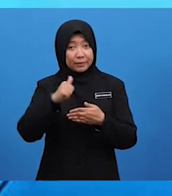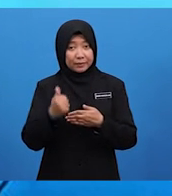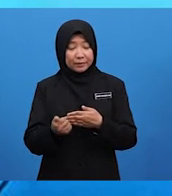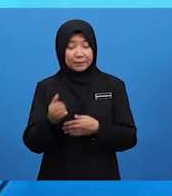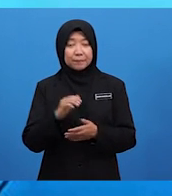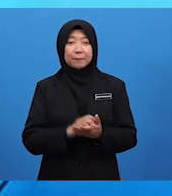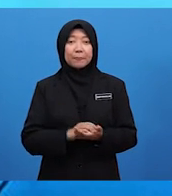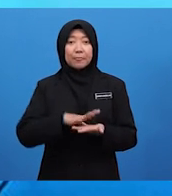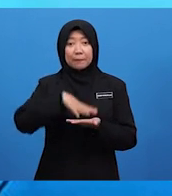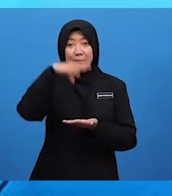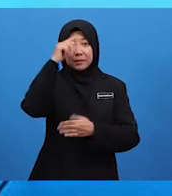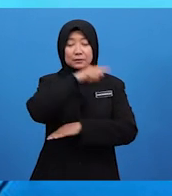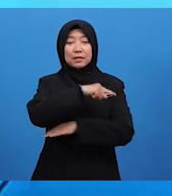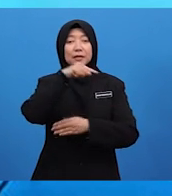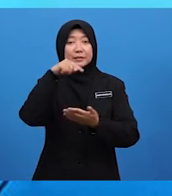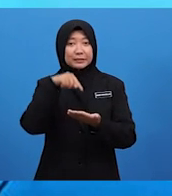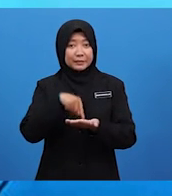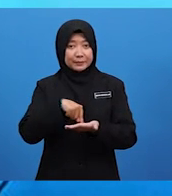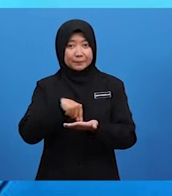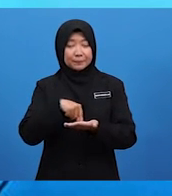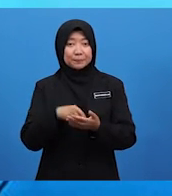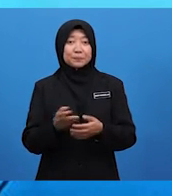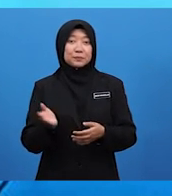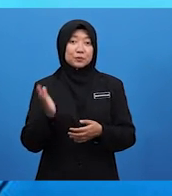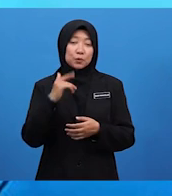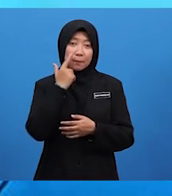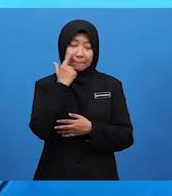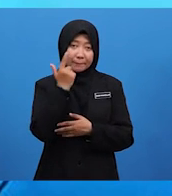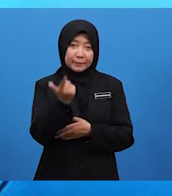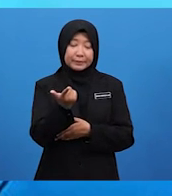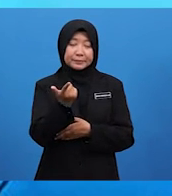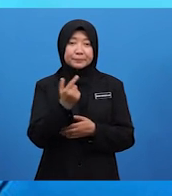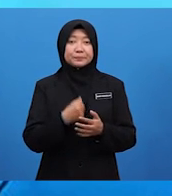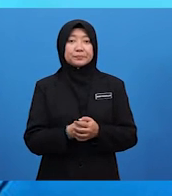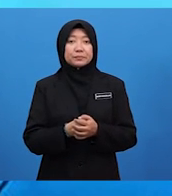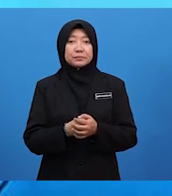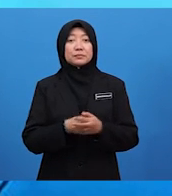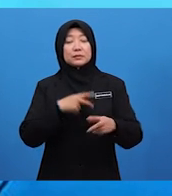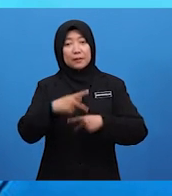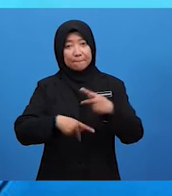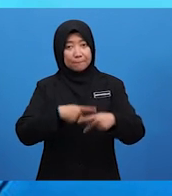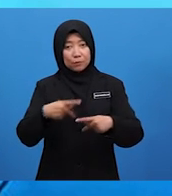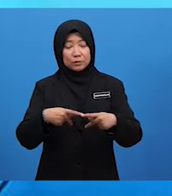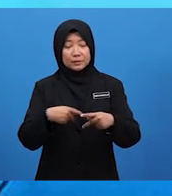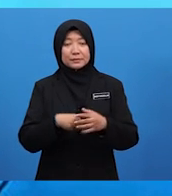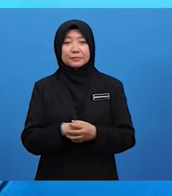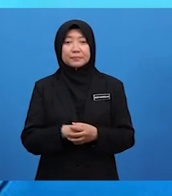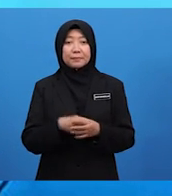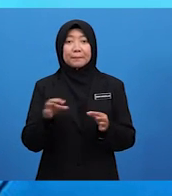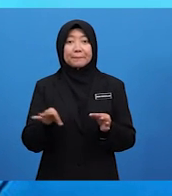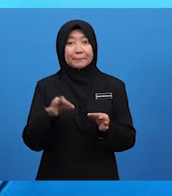akhiri pembelajaran kita pada hari ini, mari kita lihat semula proses menjahit